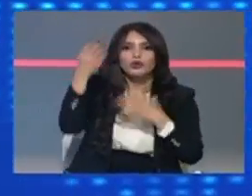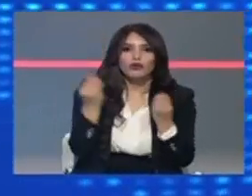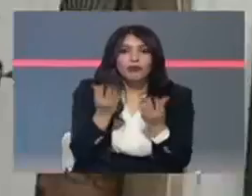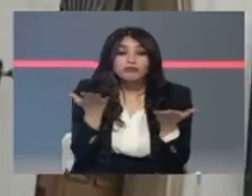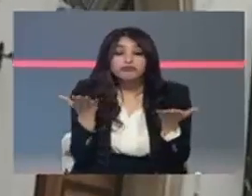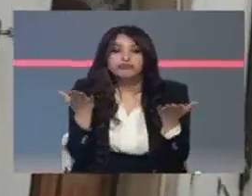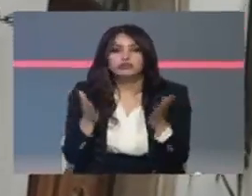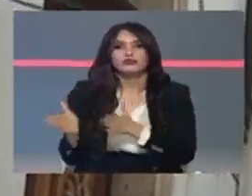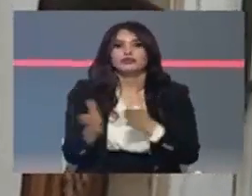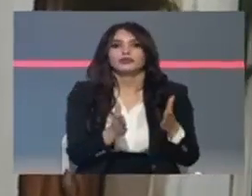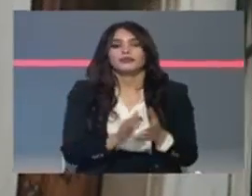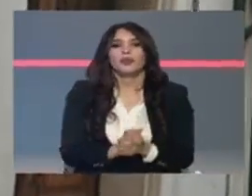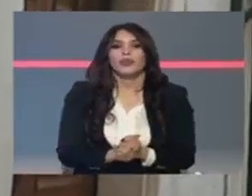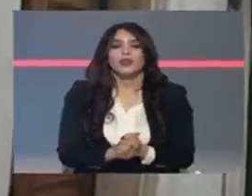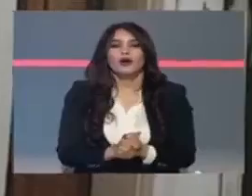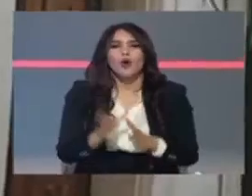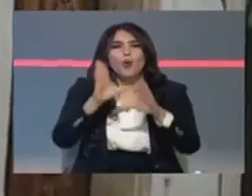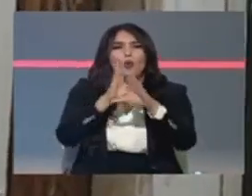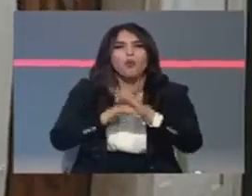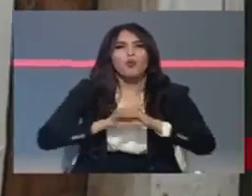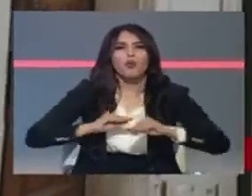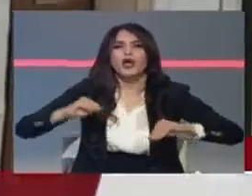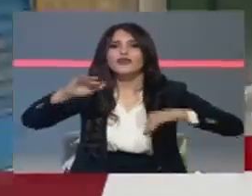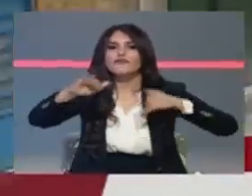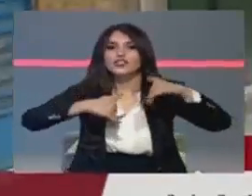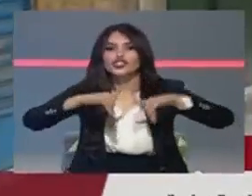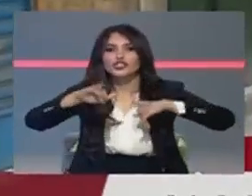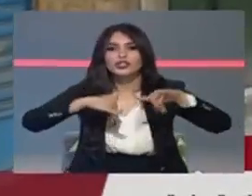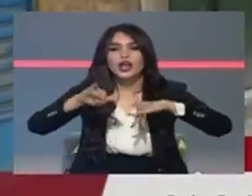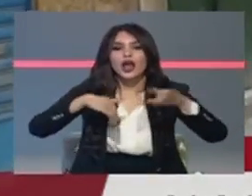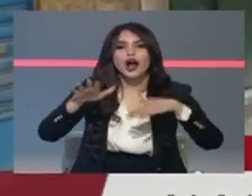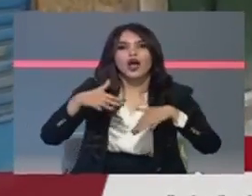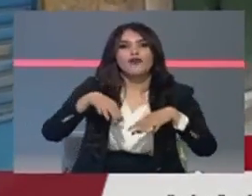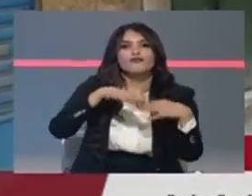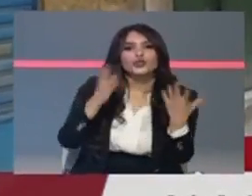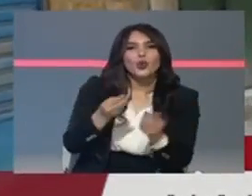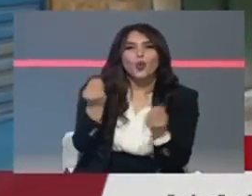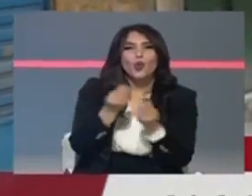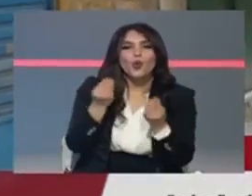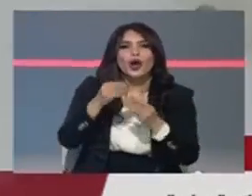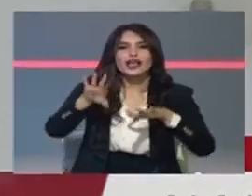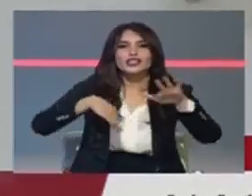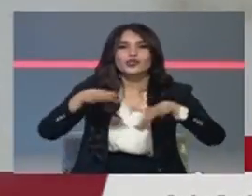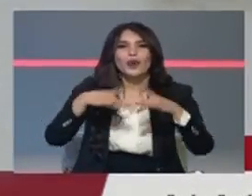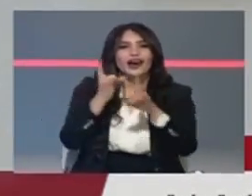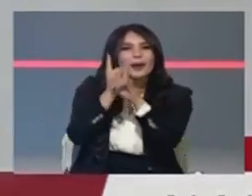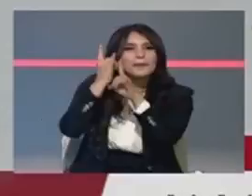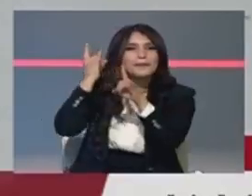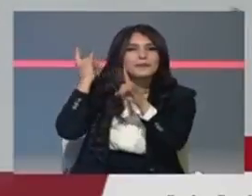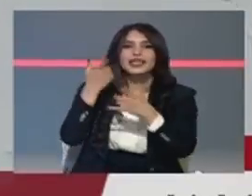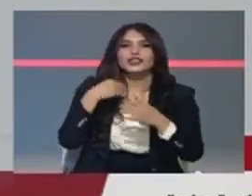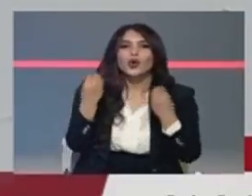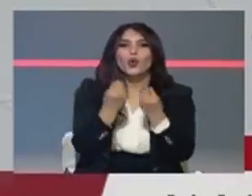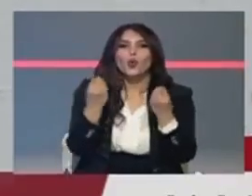عملهم. هدوء لم يعتده زائر المكان من قبل هنا في أسواق المدينة العربي، وتحديدا